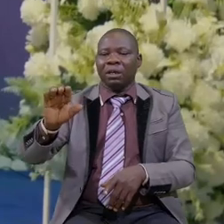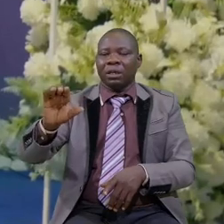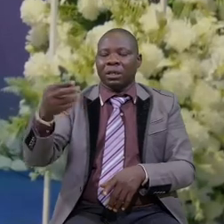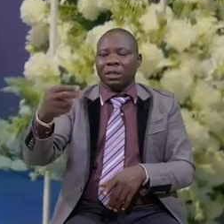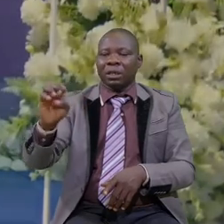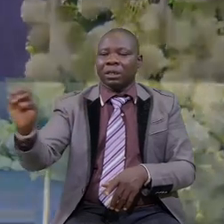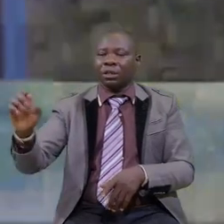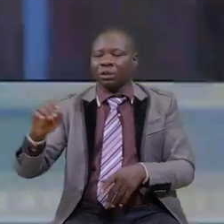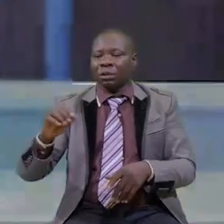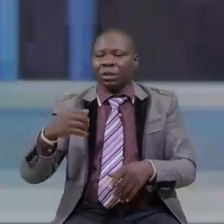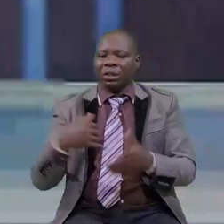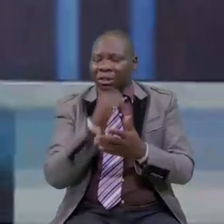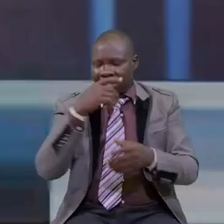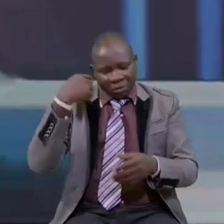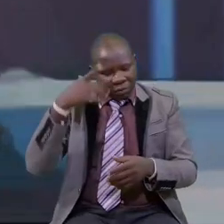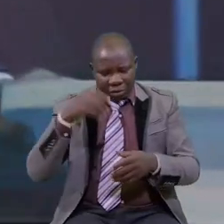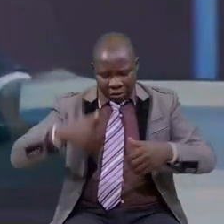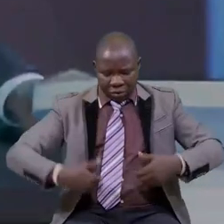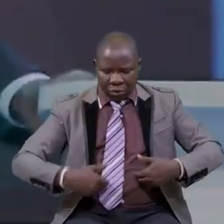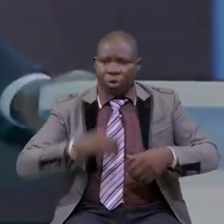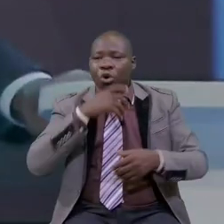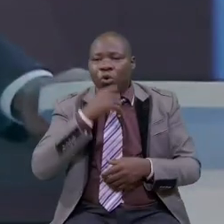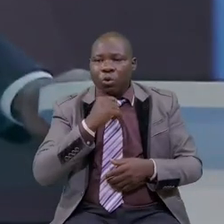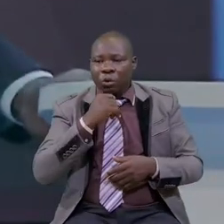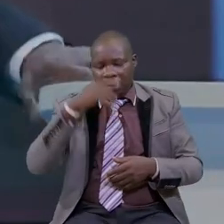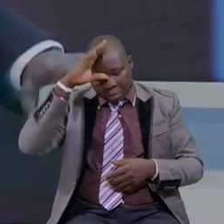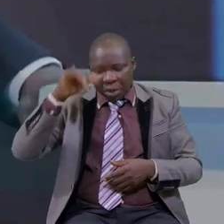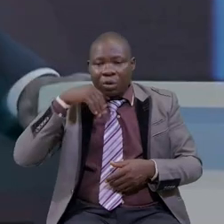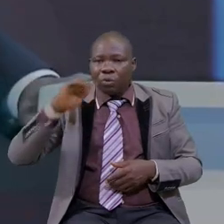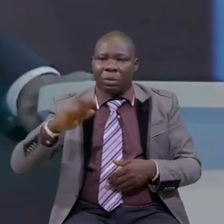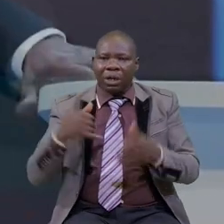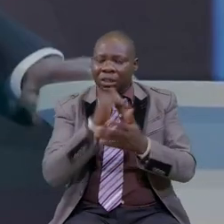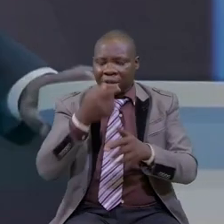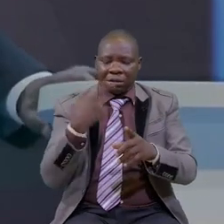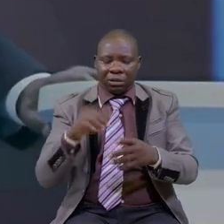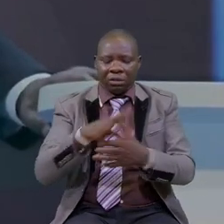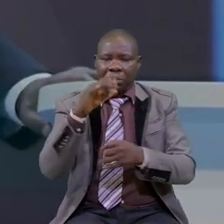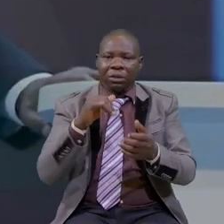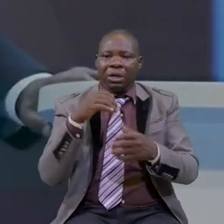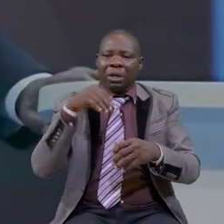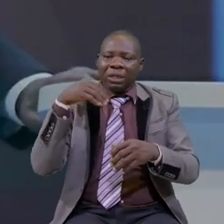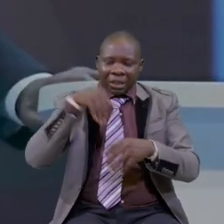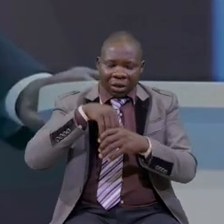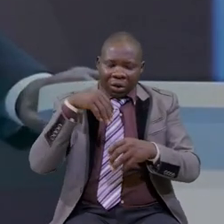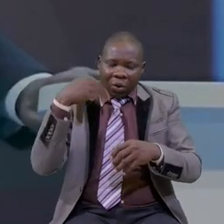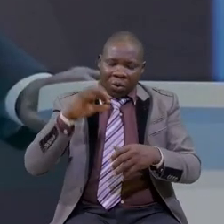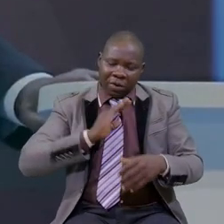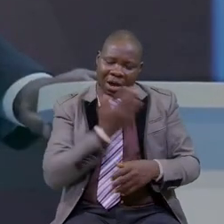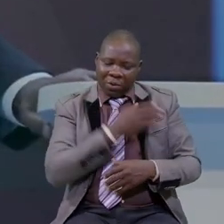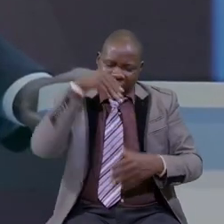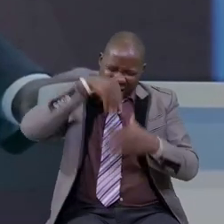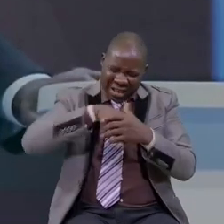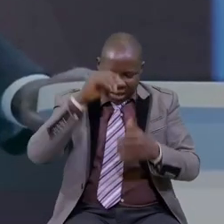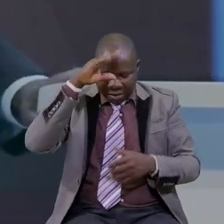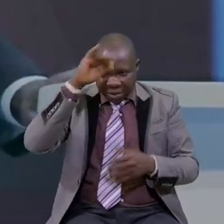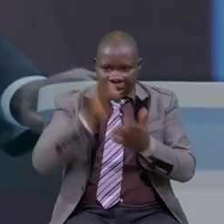les vieux, c'est son esprit, c'est l'homme, l'esprit dans l'homme intérieur, qui doit être régénéré, qui doit